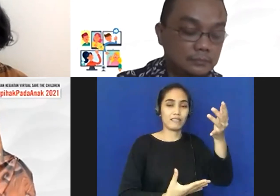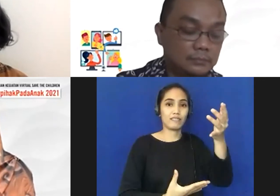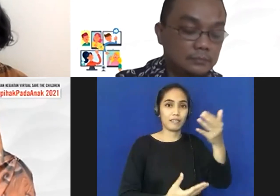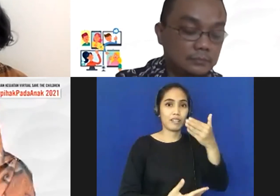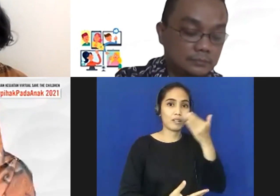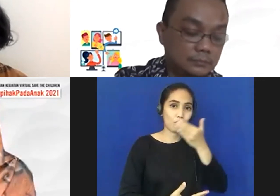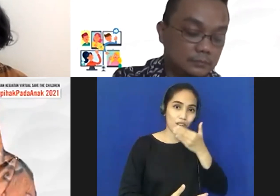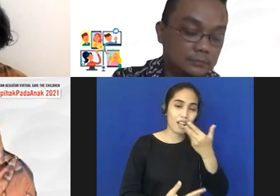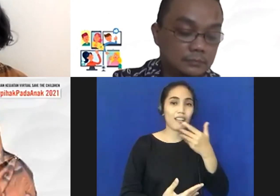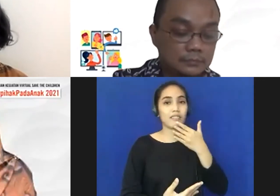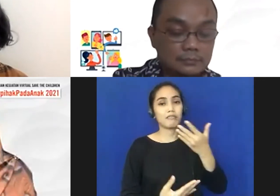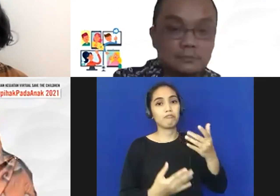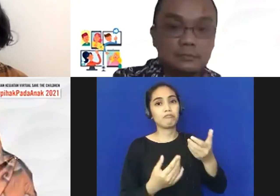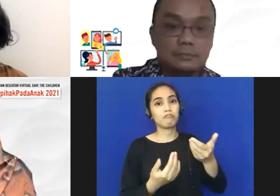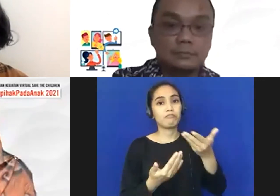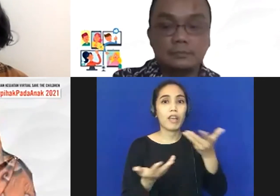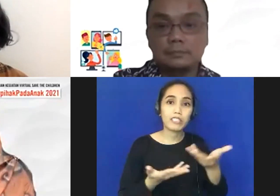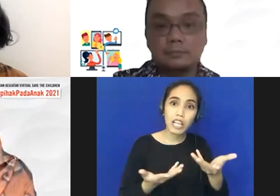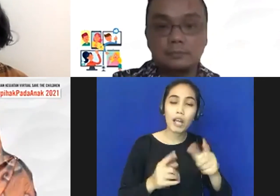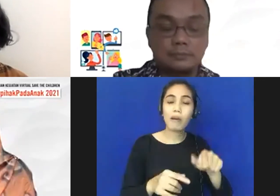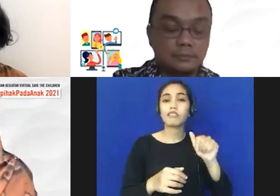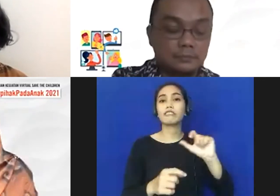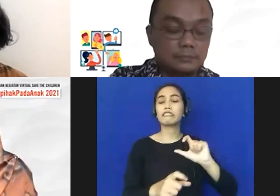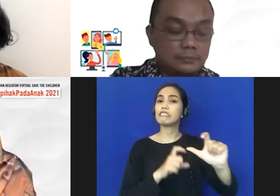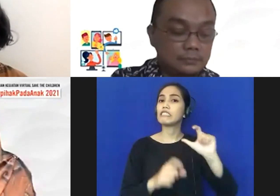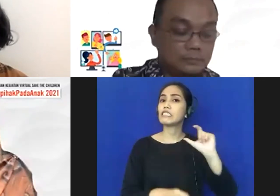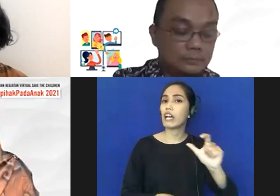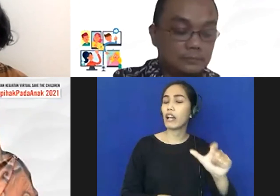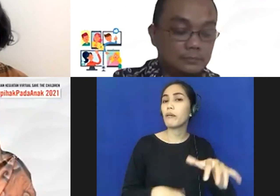yang sederhana, kemudian dengan cara yang